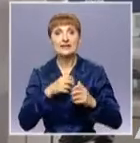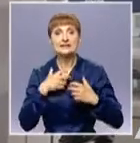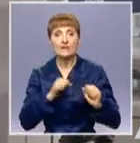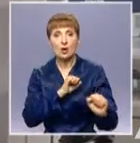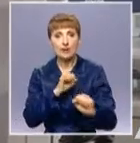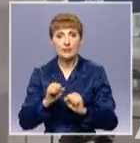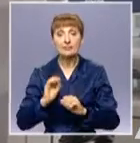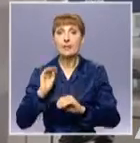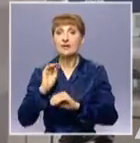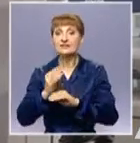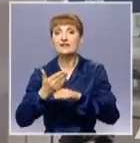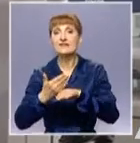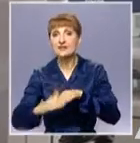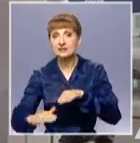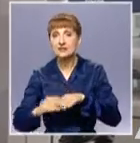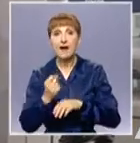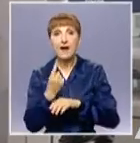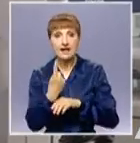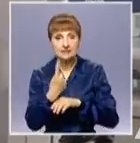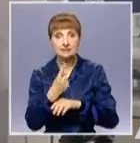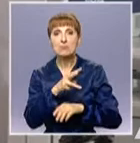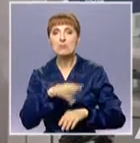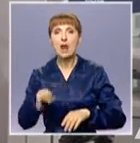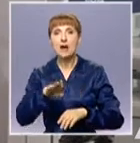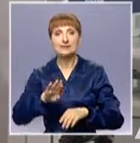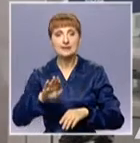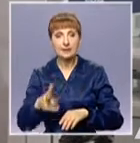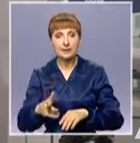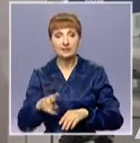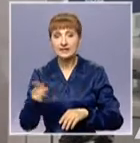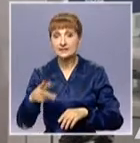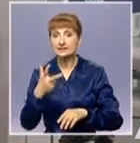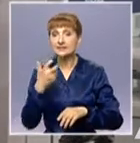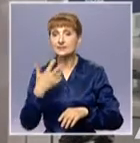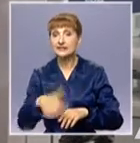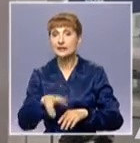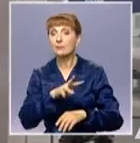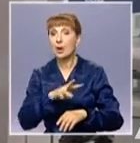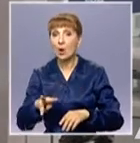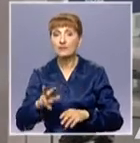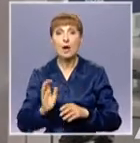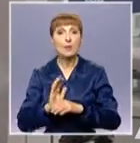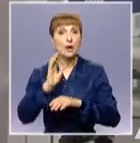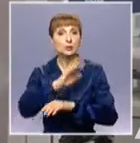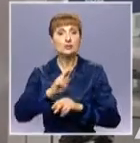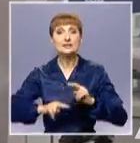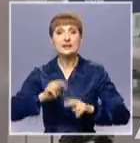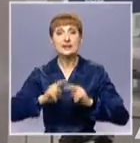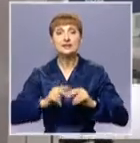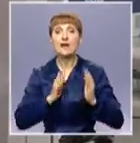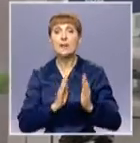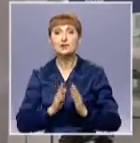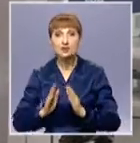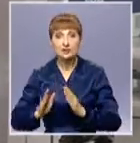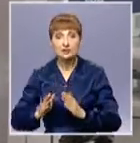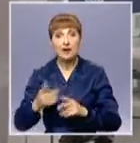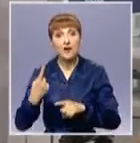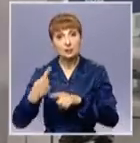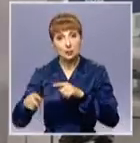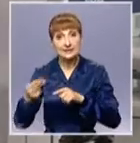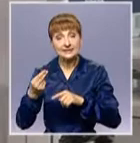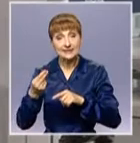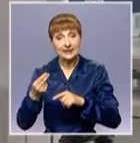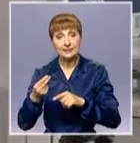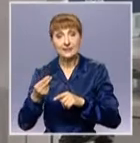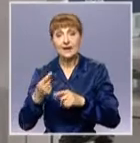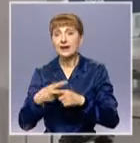здравоохранения дополнительно выделят 1 миллиард тенге. Из них 350 миллионов пойдут на строительство общежития. Остальные в